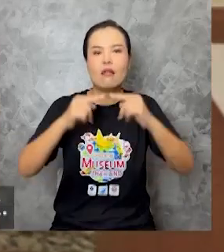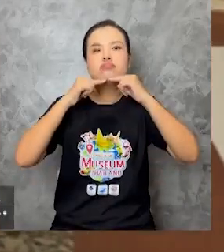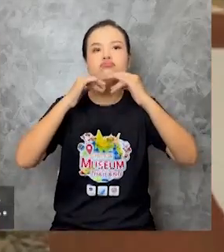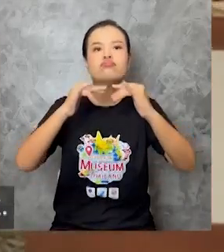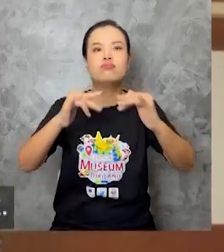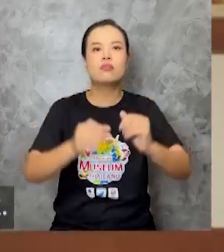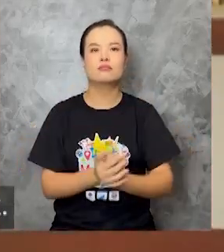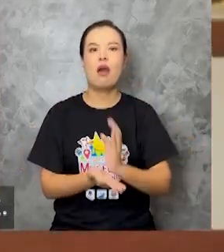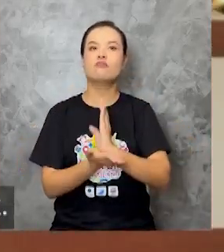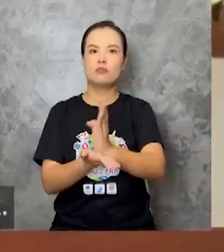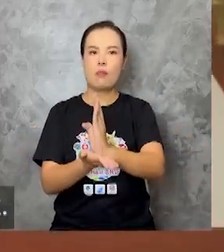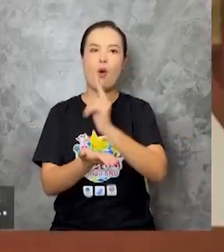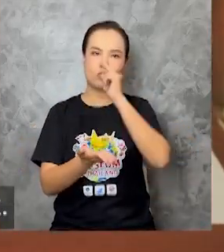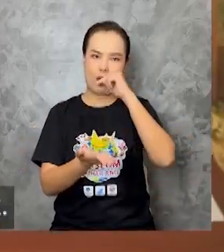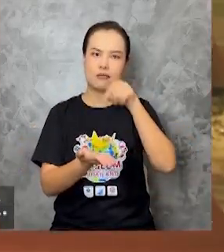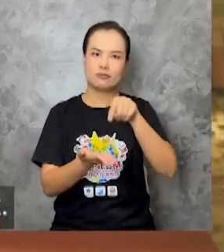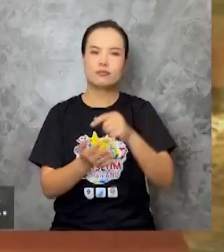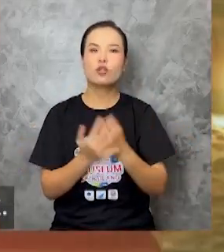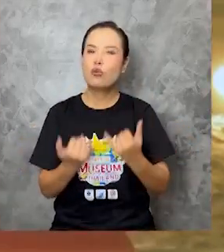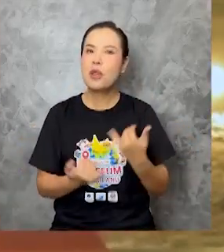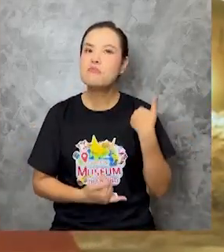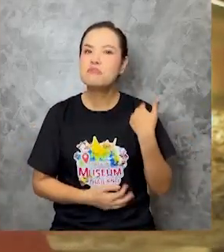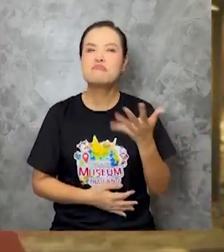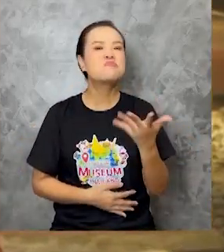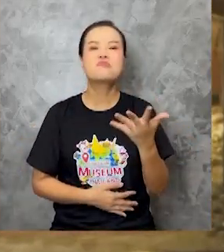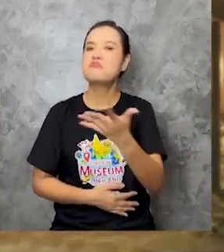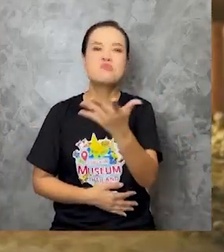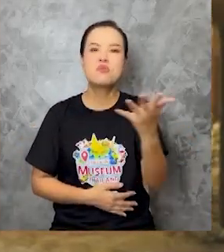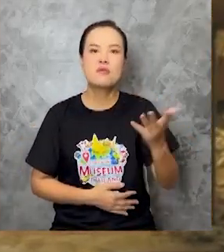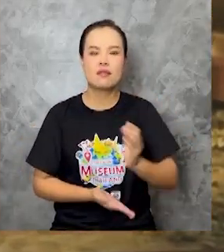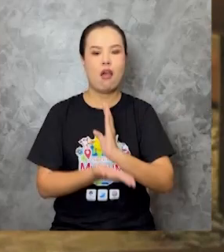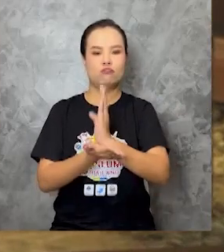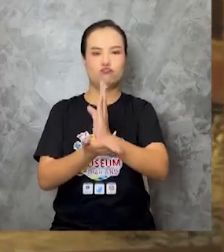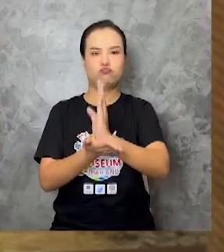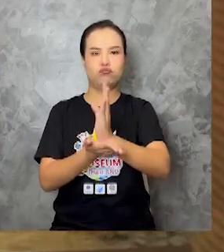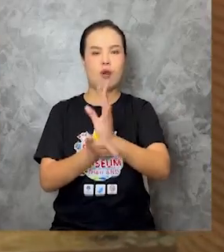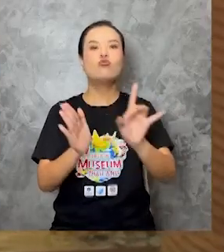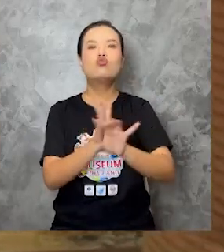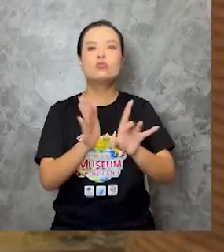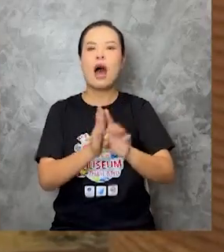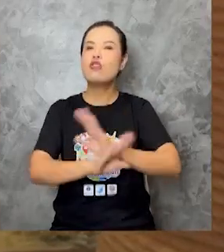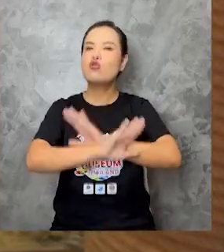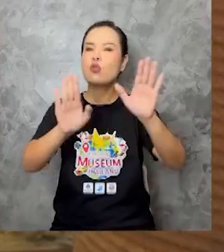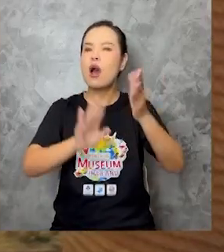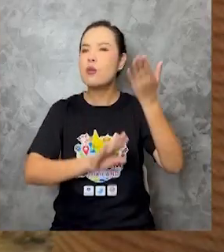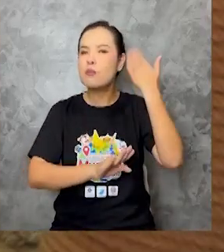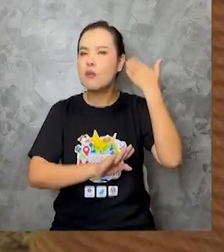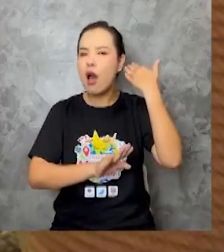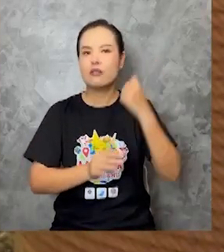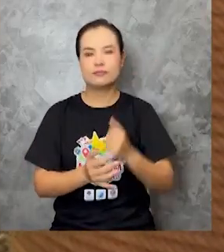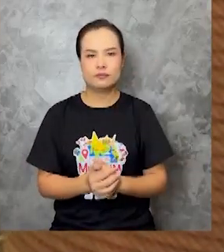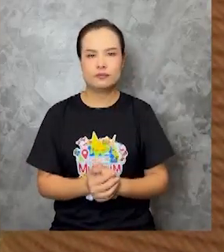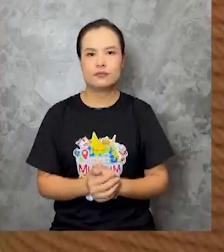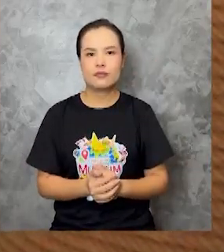ในทะเลหลักครับอย่างเช่นอันนี้เป็นเรือสำเภาไทยครับ ทุกวันนี้ยังมีไหมครับ ไม่ได้ใช้แล้วครับคือเรือสำเภาลำสุดท้ายเนี่ยเลือกใช้เป็นส